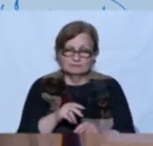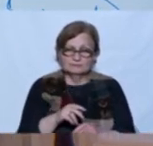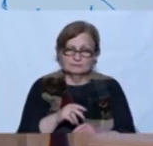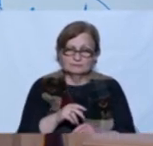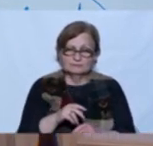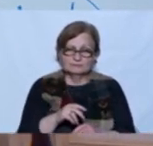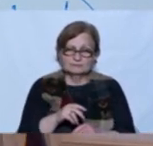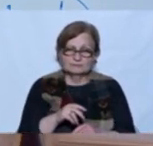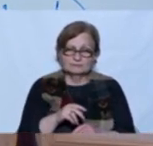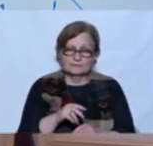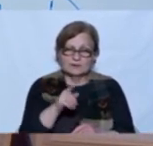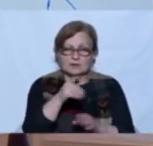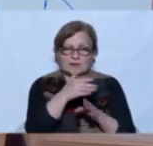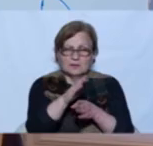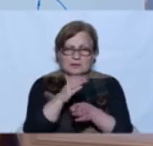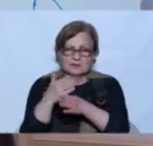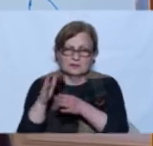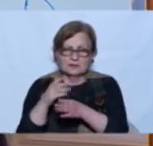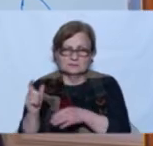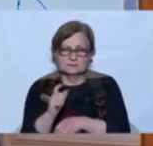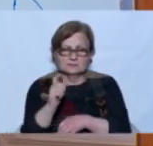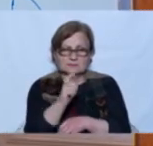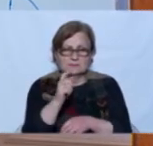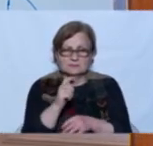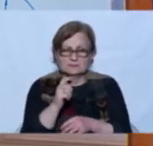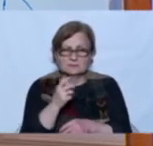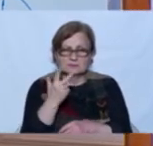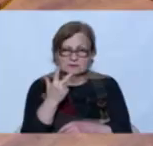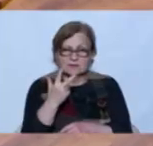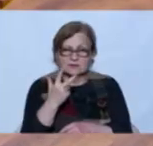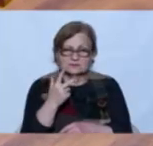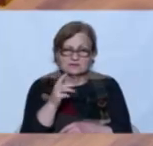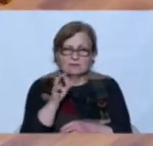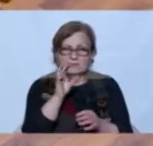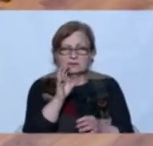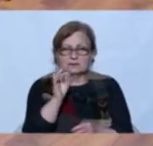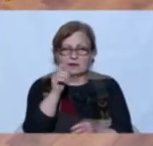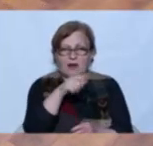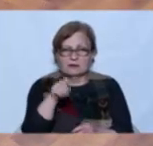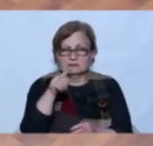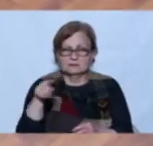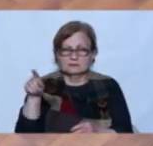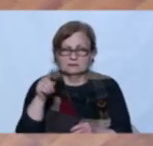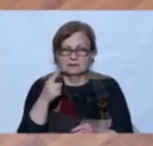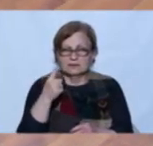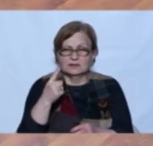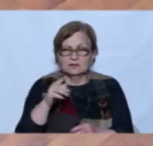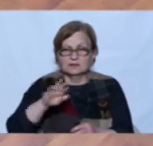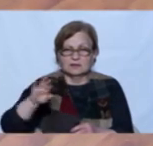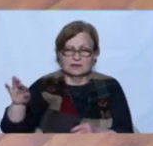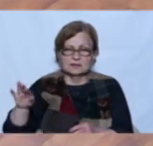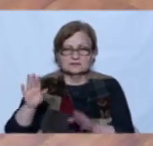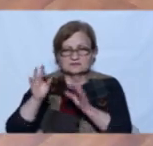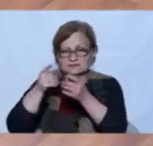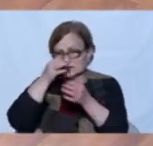რომ მე აქ გამოვყავი ძირითადად სამი რკალი, ასე ვთქვათ, თუმცა დავტოვე აქეთ სხივები. ეხლა